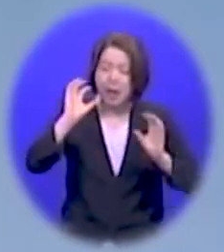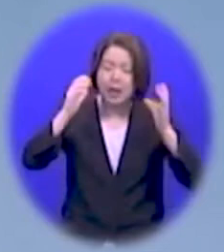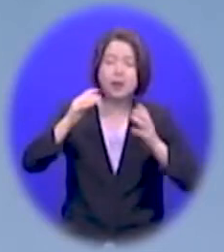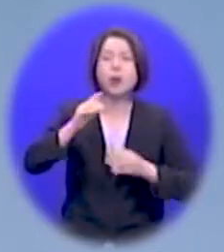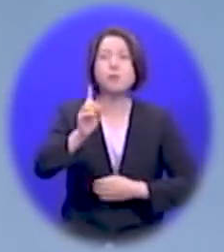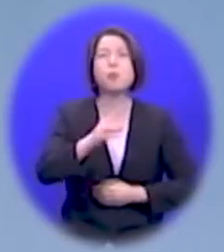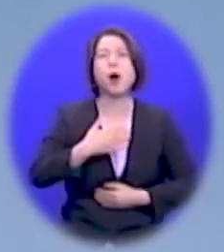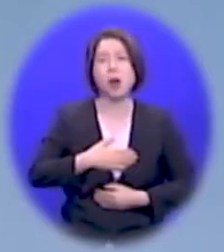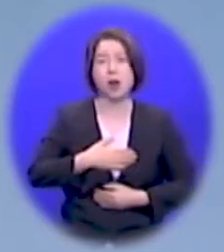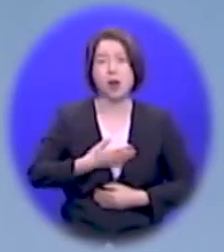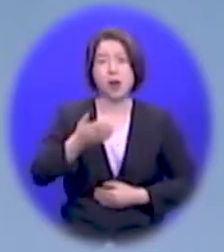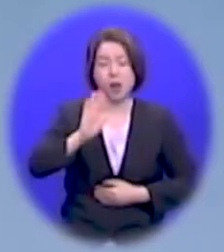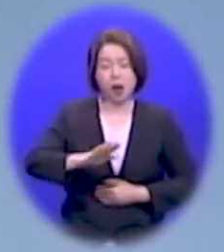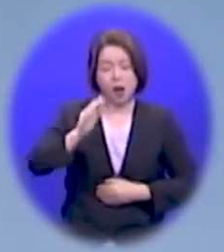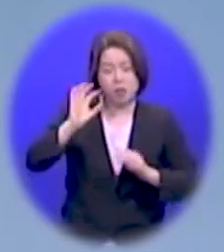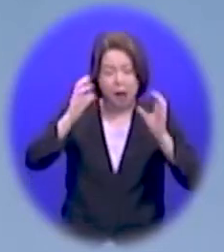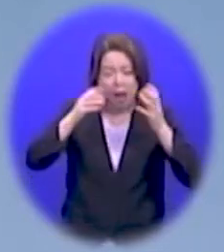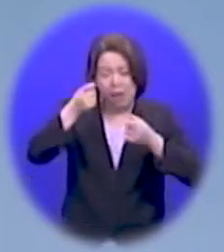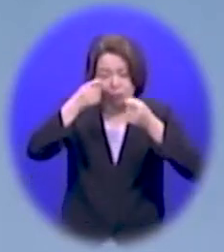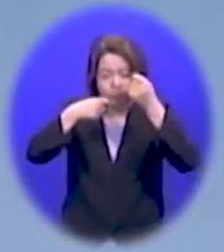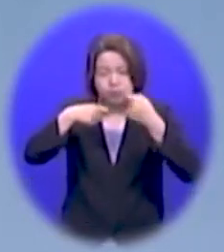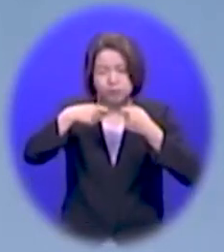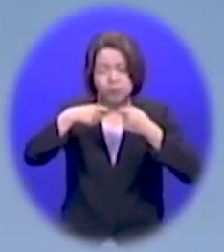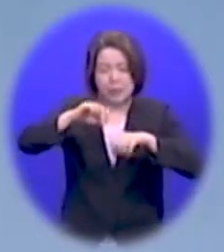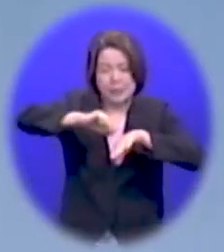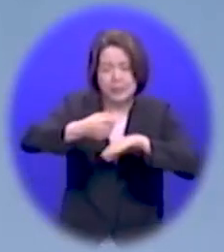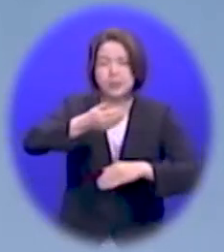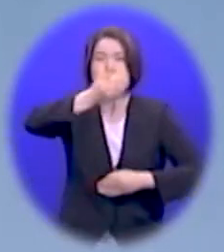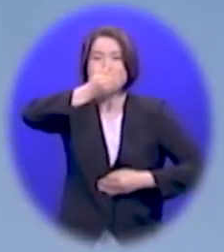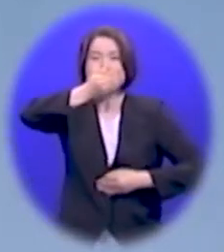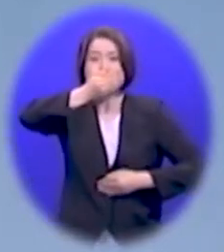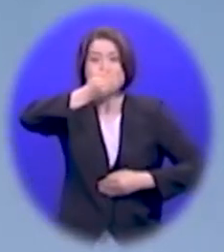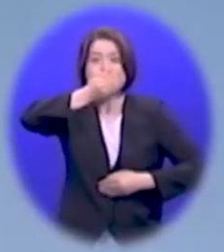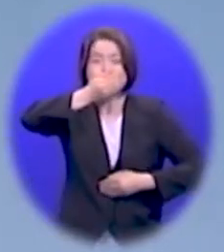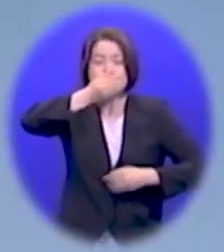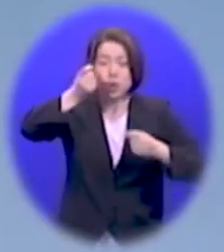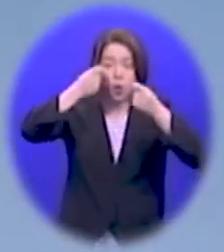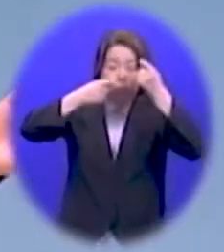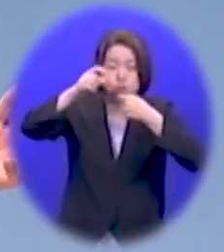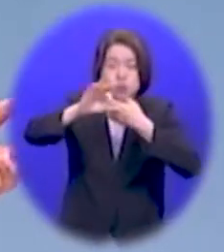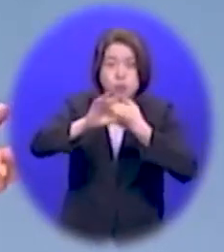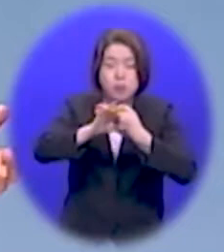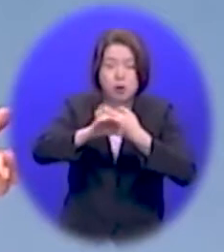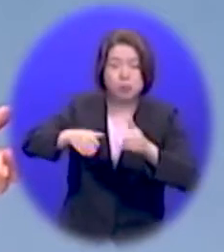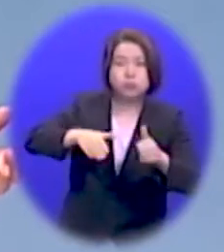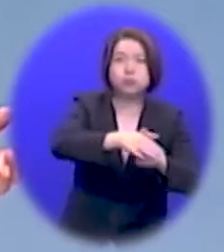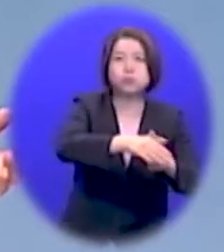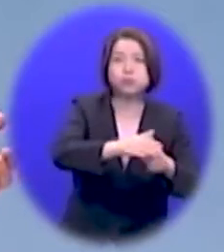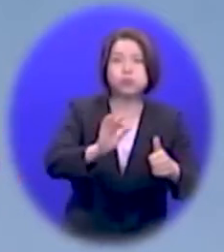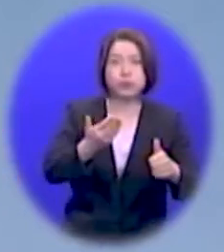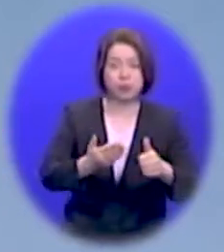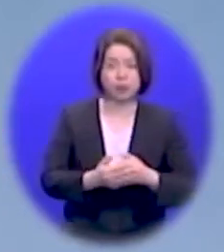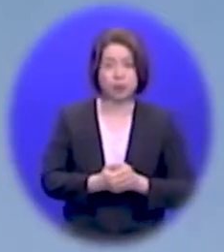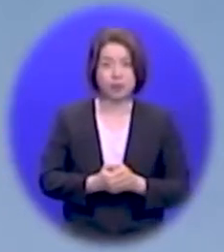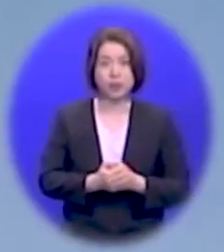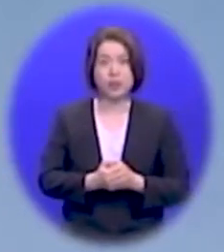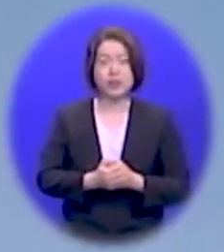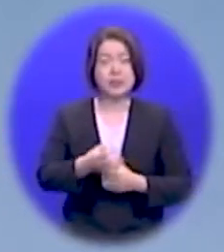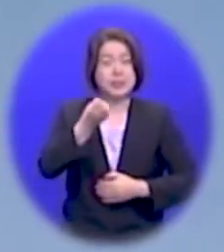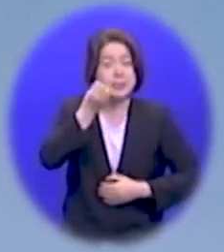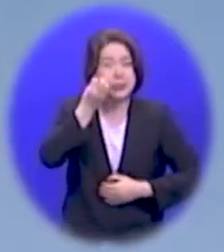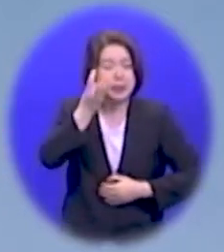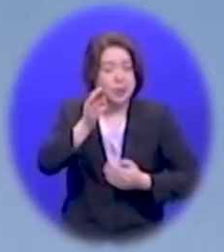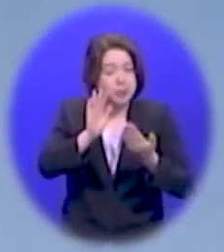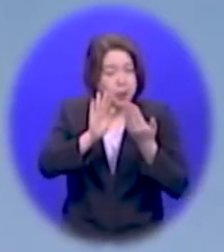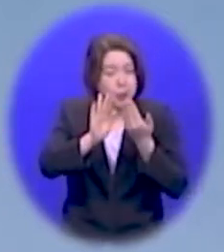싶어도 엄마 아빠가 억지로 그 입을 틀어막아 씁니다 왜 울면 죽임을 당 하니까 3개월정도